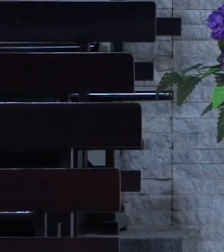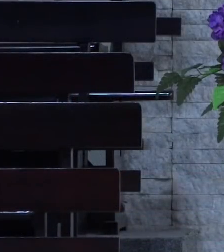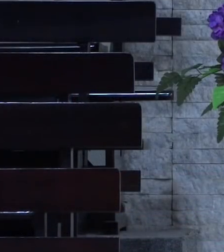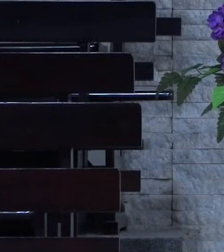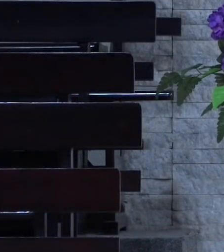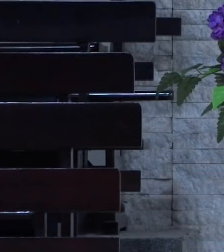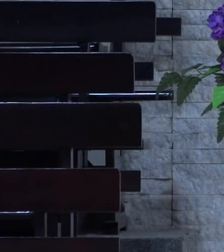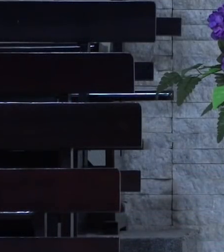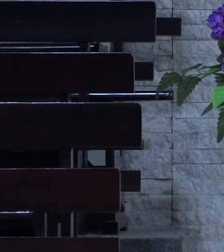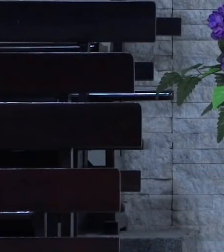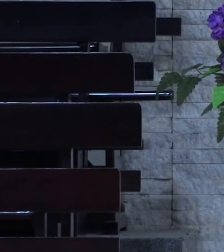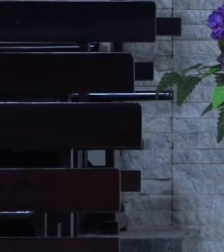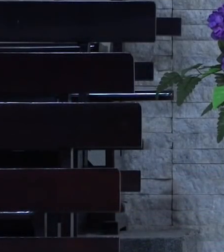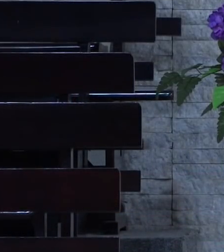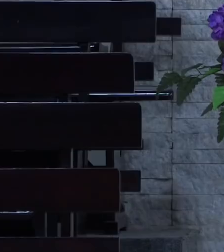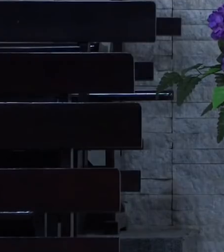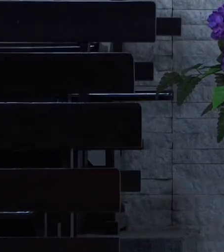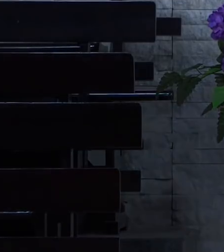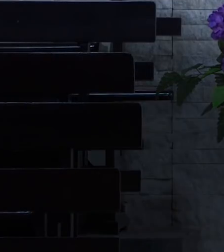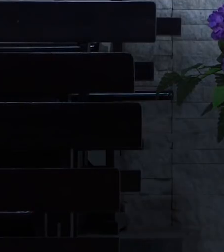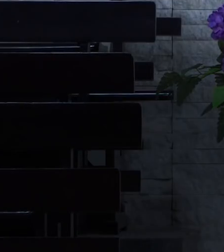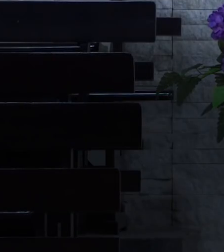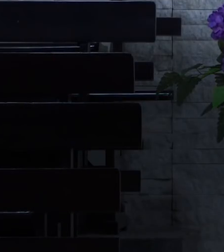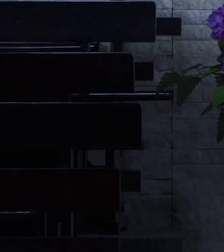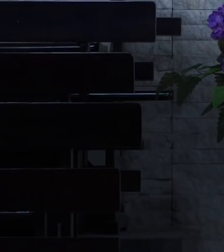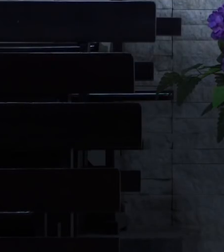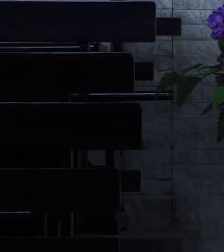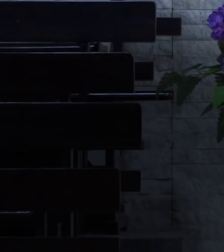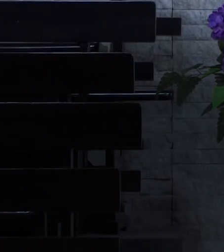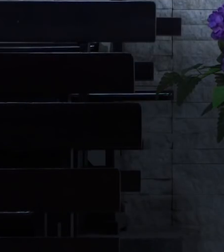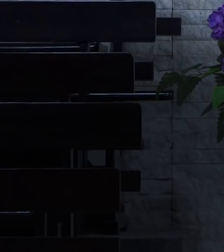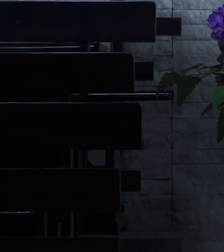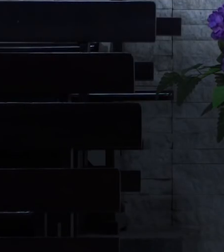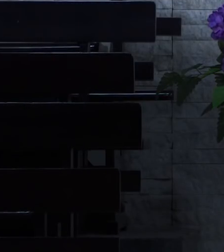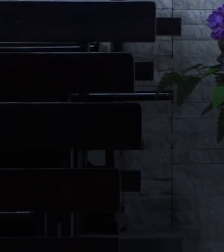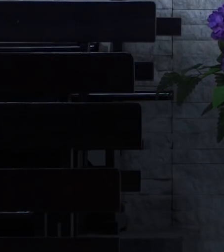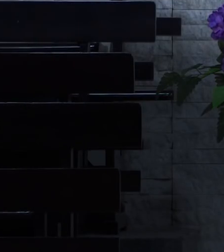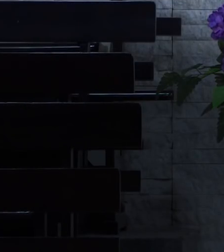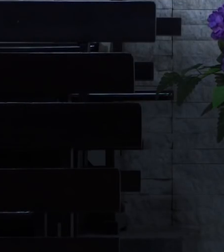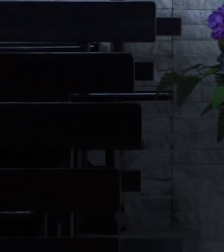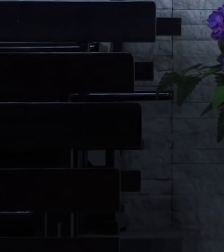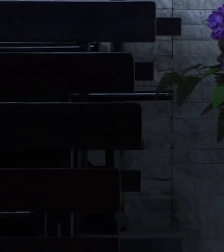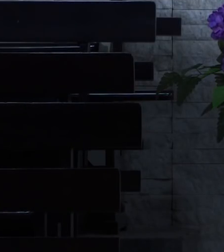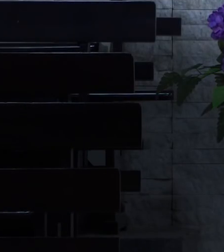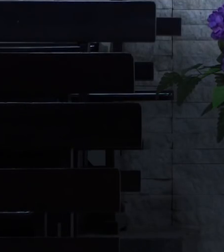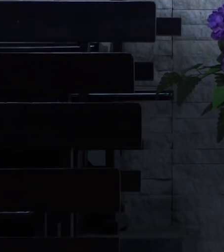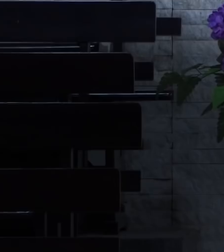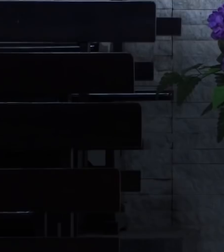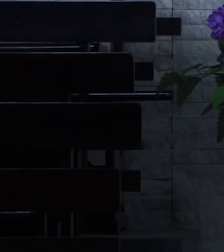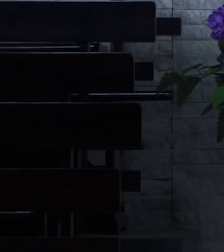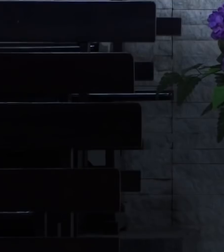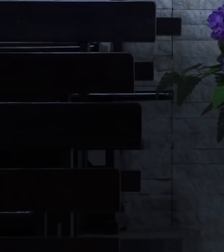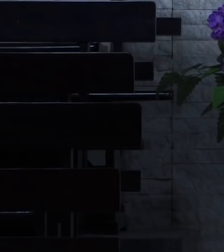Jemaat yang terkasih, bacaan firman diambil dari Yohanes 2, ayat 13